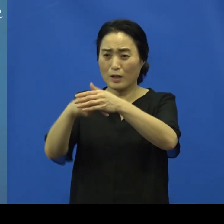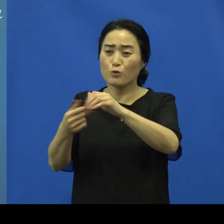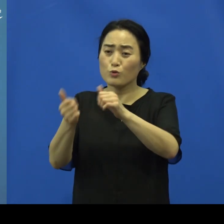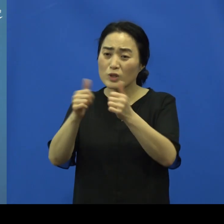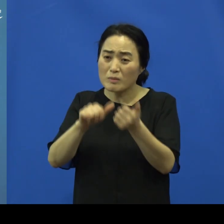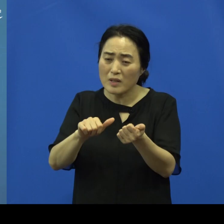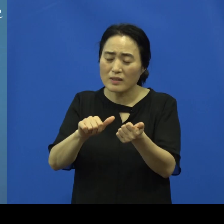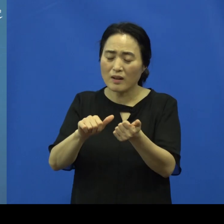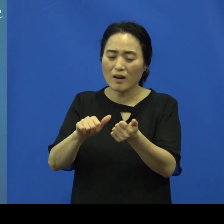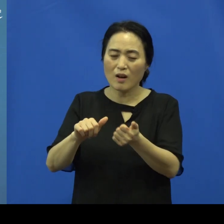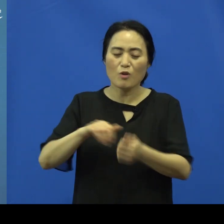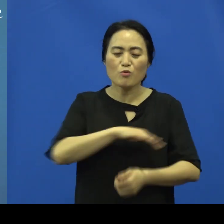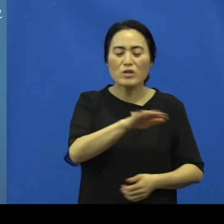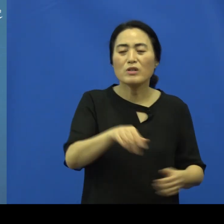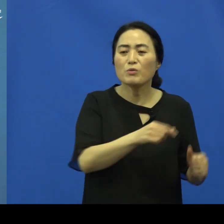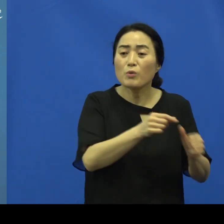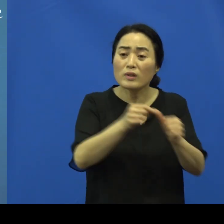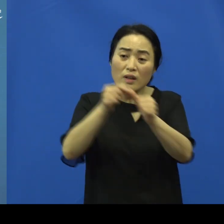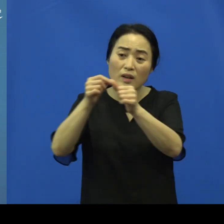있는 거예요.